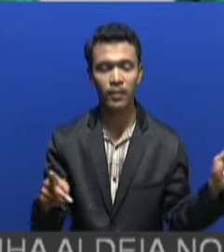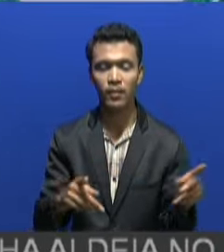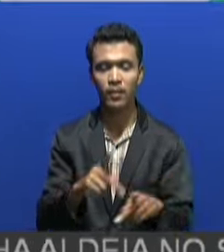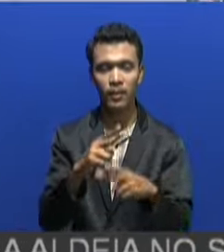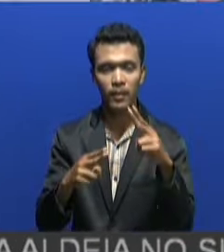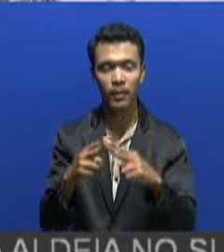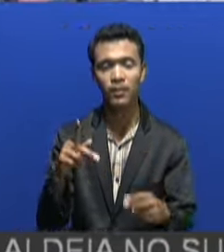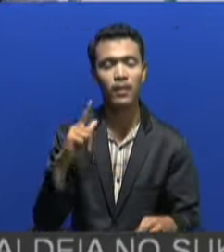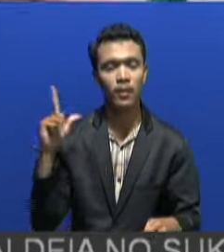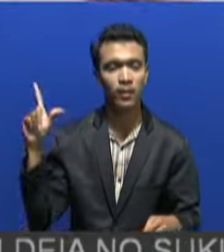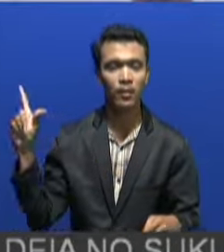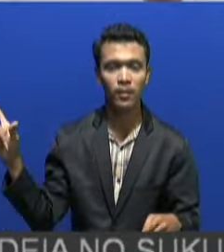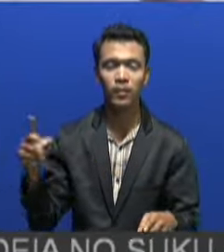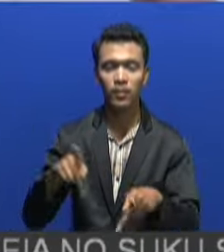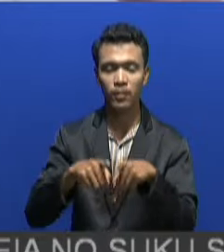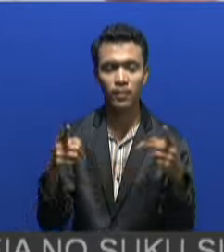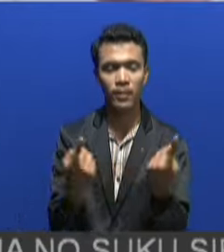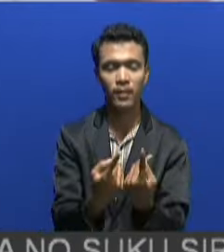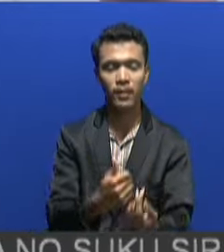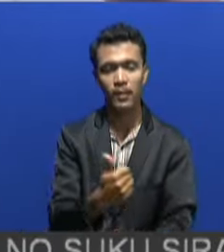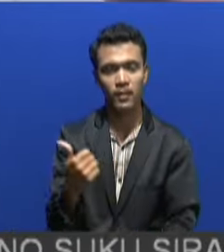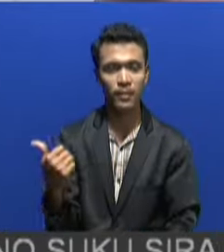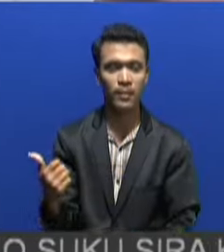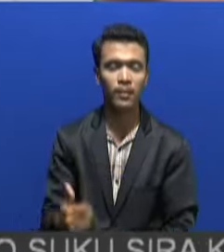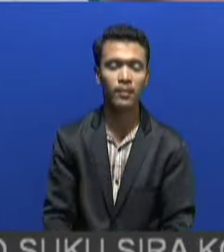vale. Signifikan kata kita buat sana usi parte